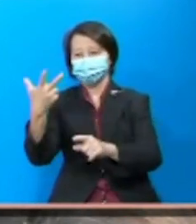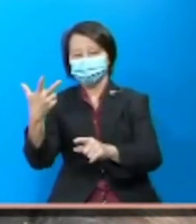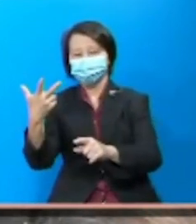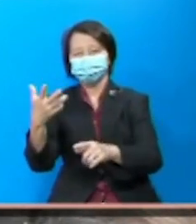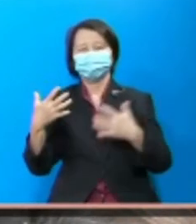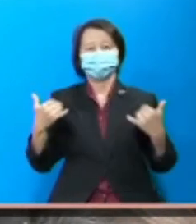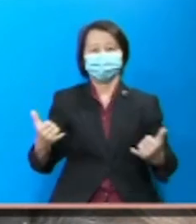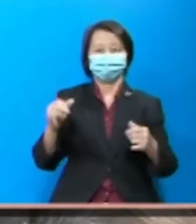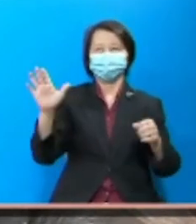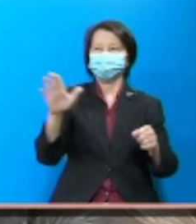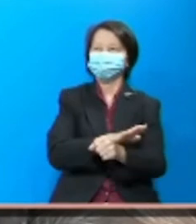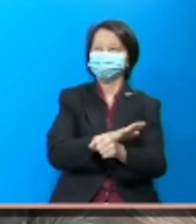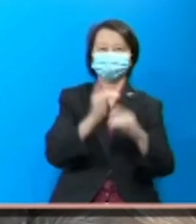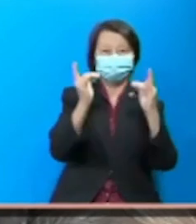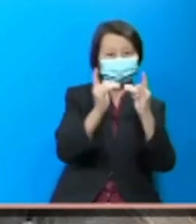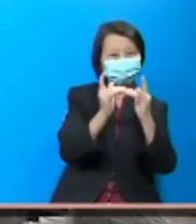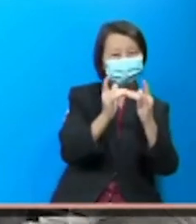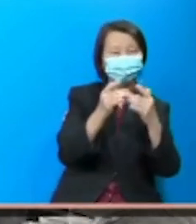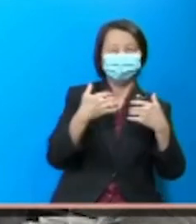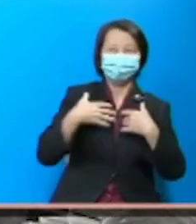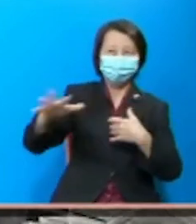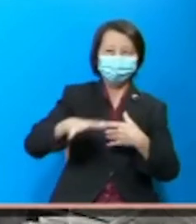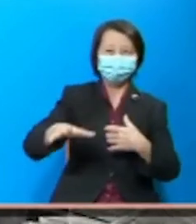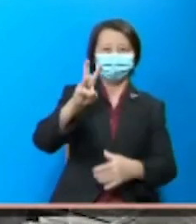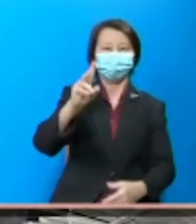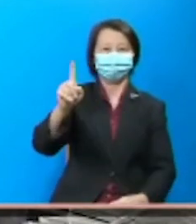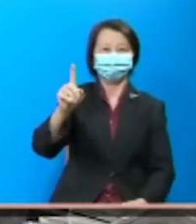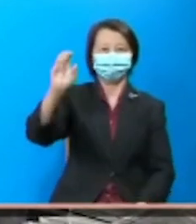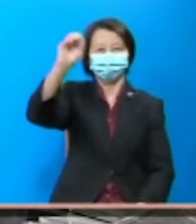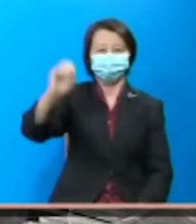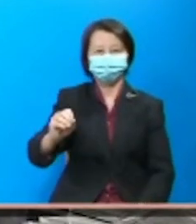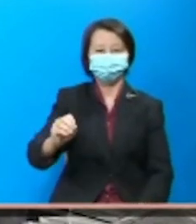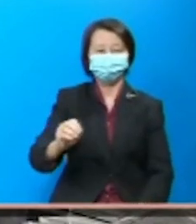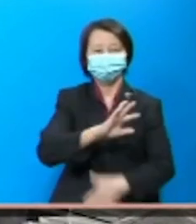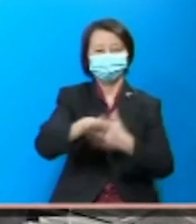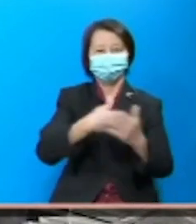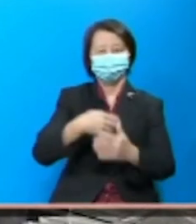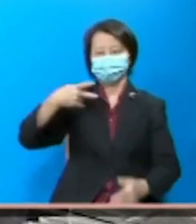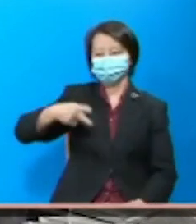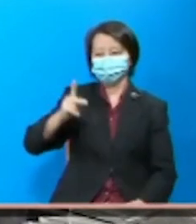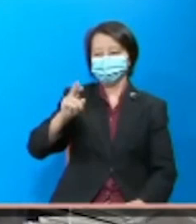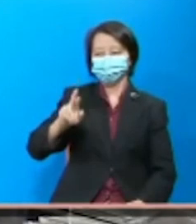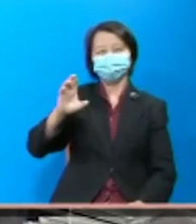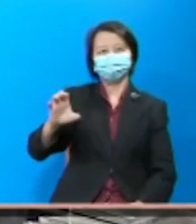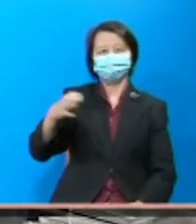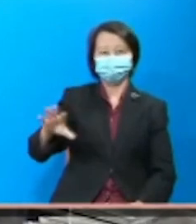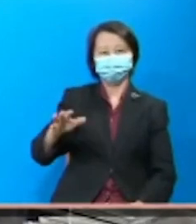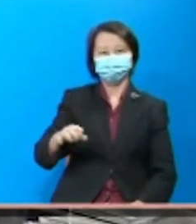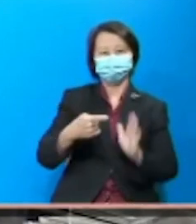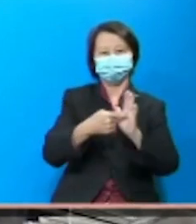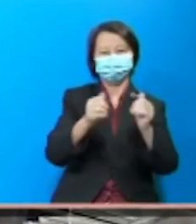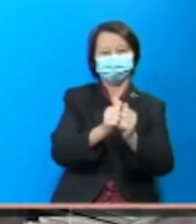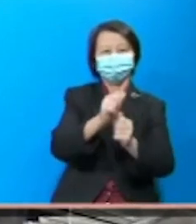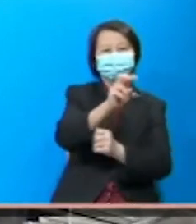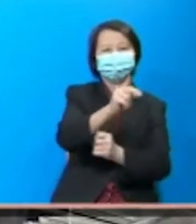efektif menahan kesal kreasi adalah 60-100 semua aplikasi ini telah diwujudkan dengan desain